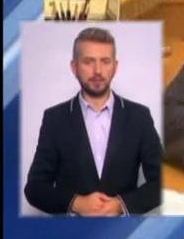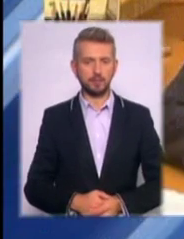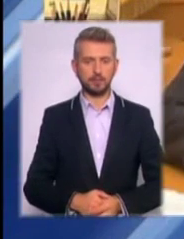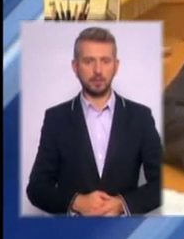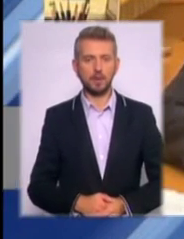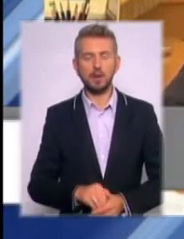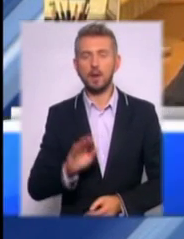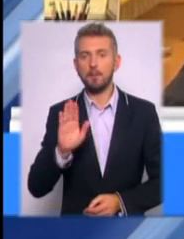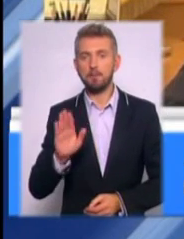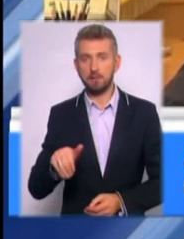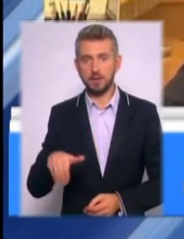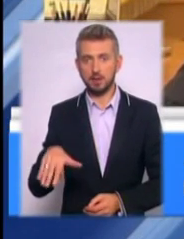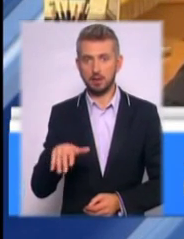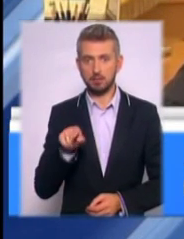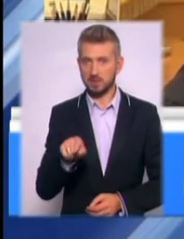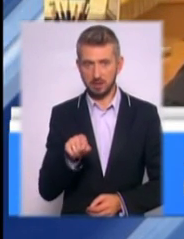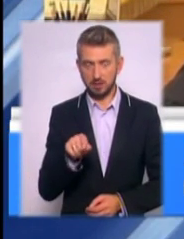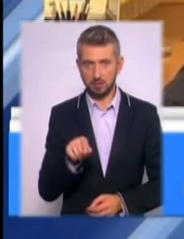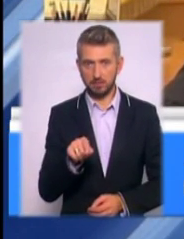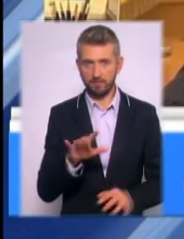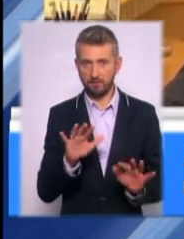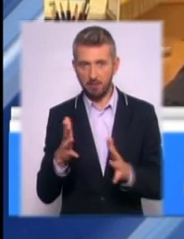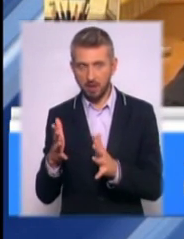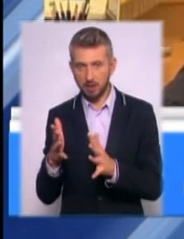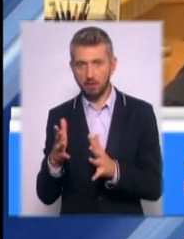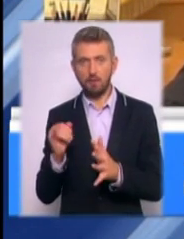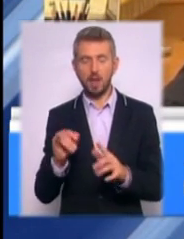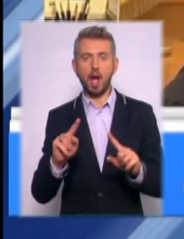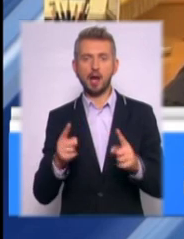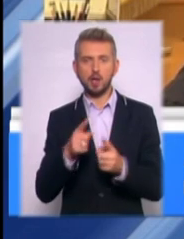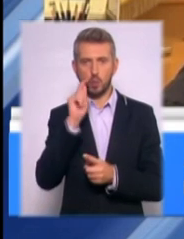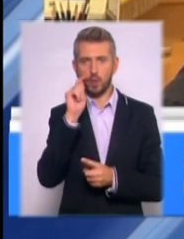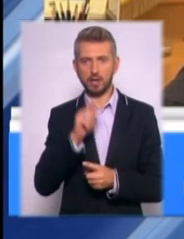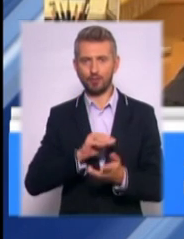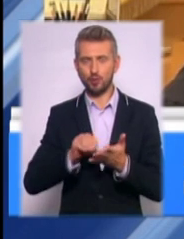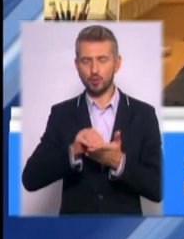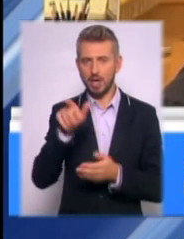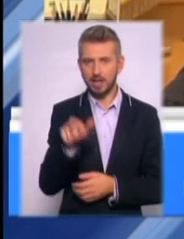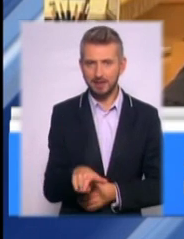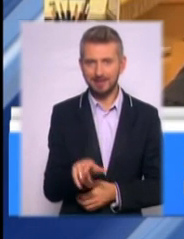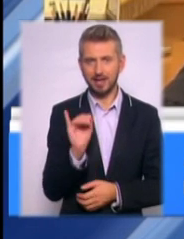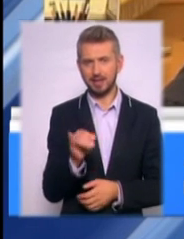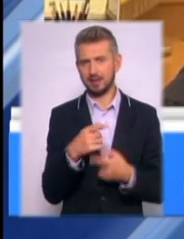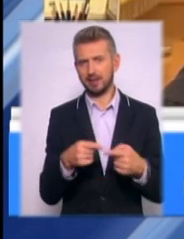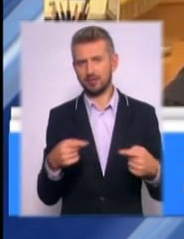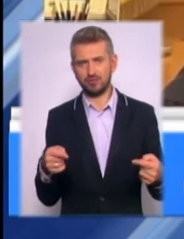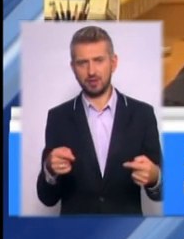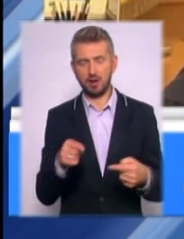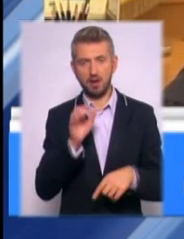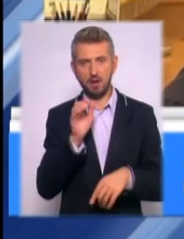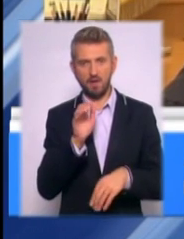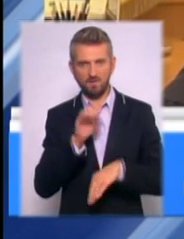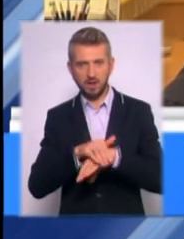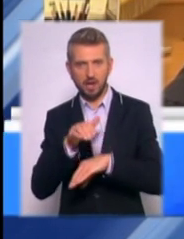Після всіх тих випадків і арешту українського журналіста, і інших виявів